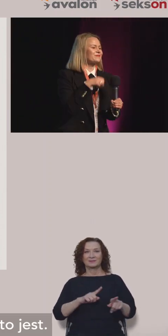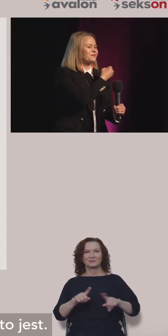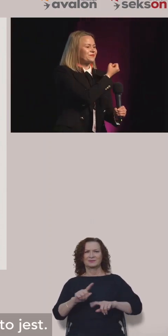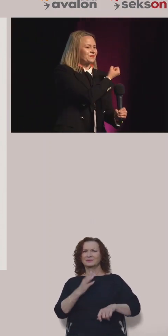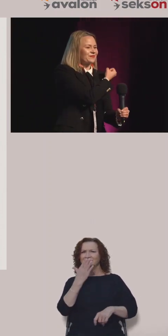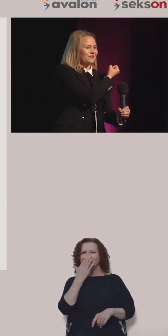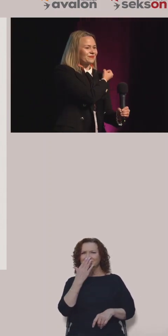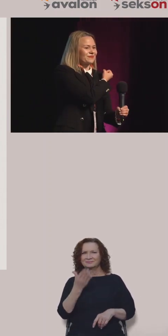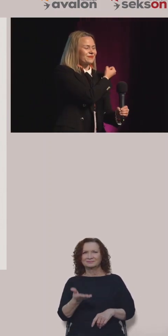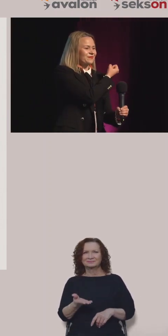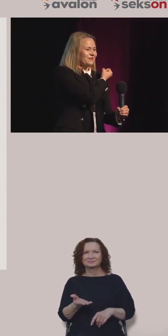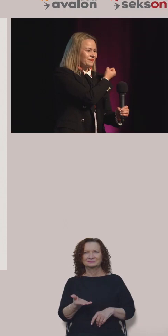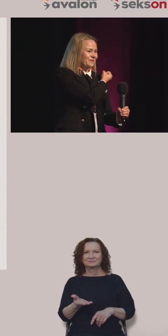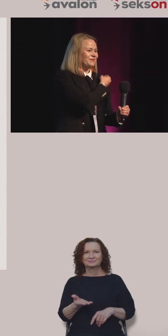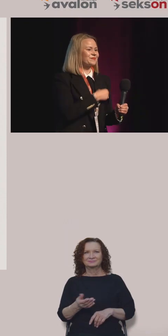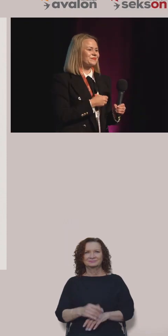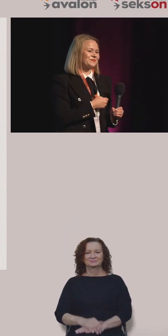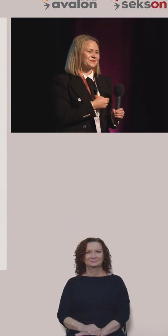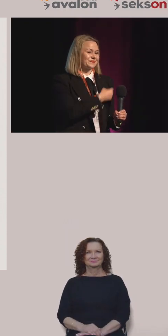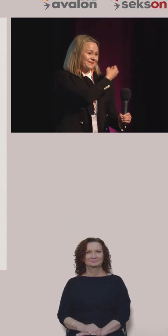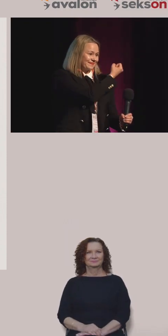jest?